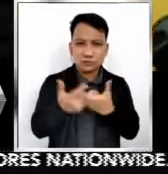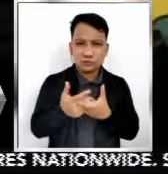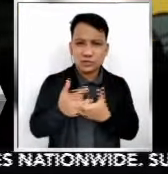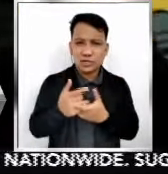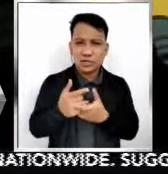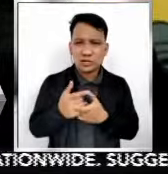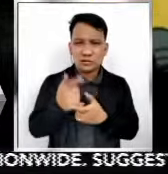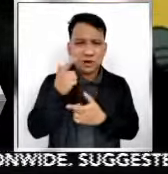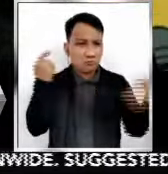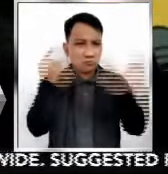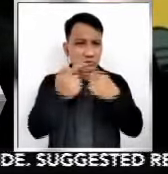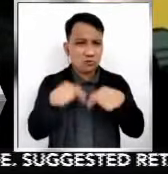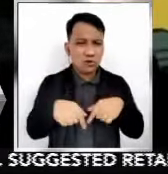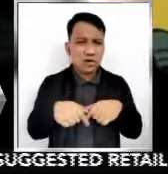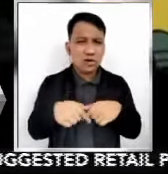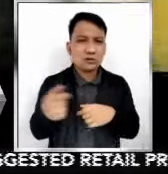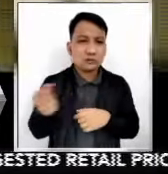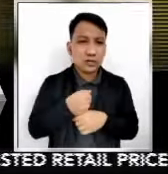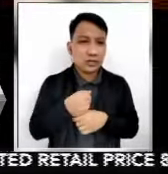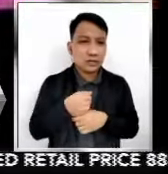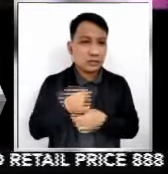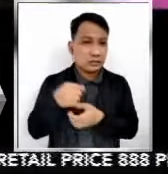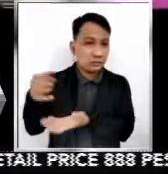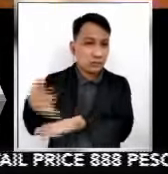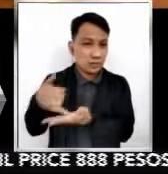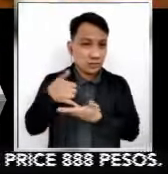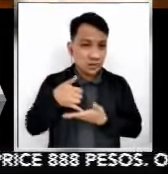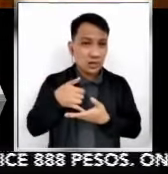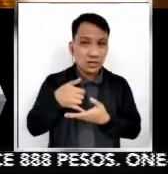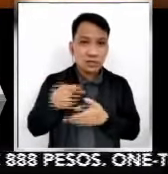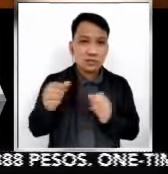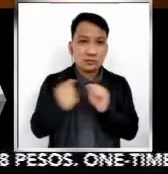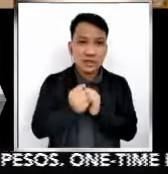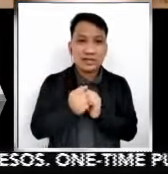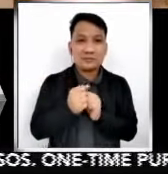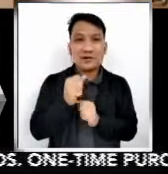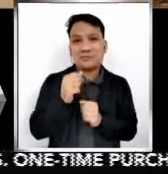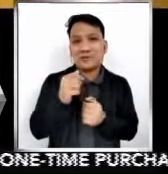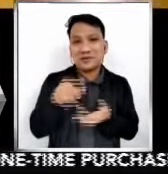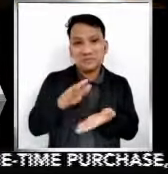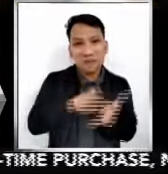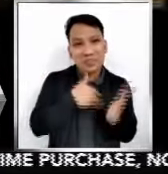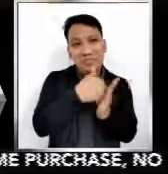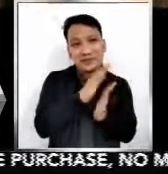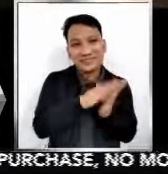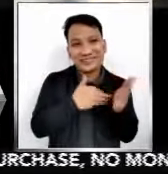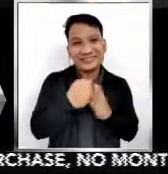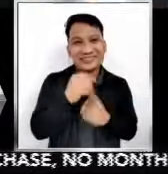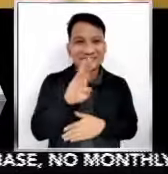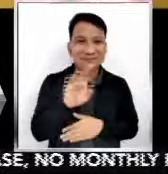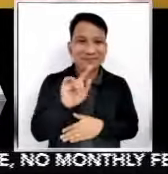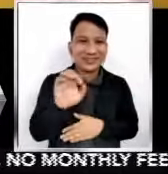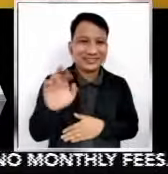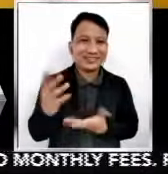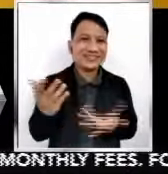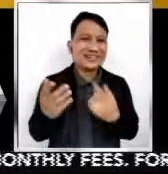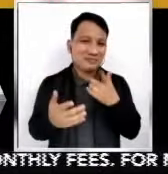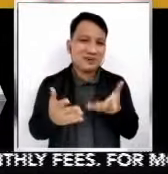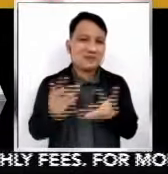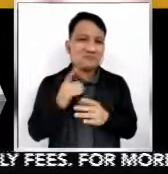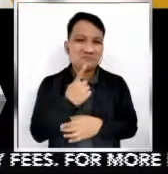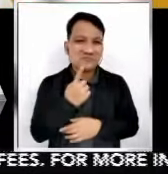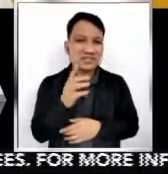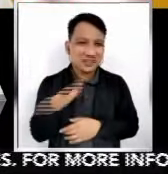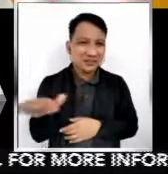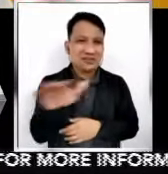pang Grammy nomination with Butter. Miss na raw nila ang kanilang fans at inilagay raw nila sa kantang